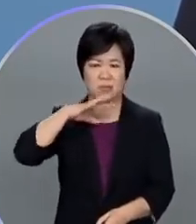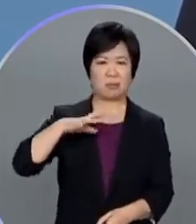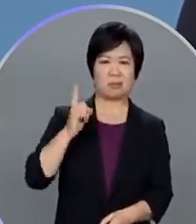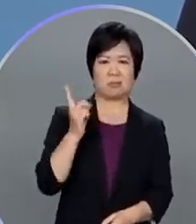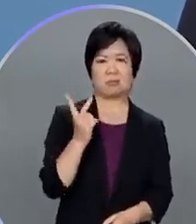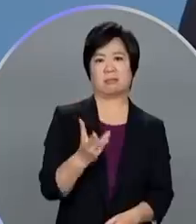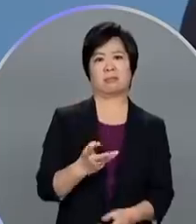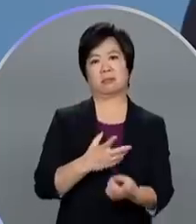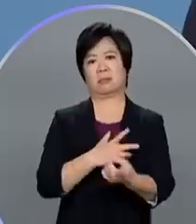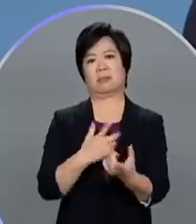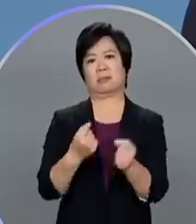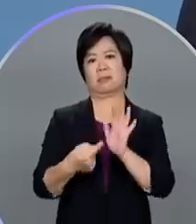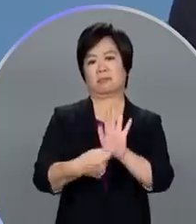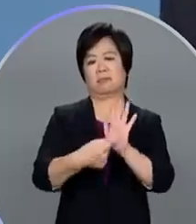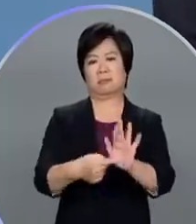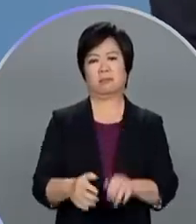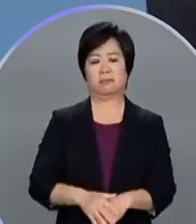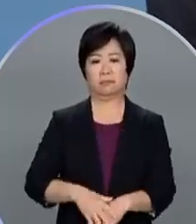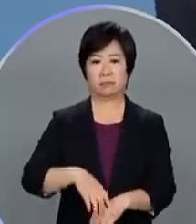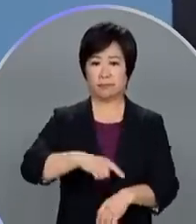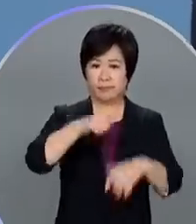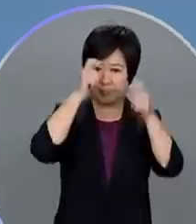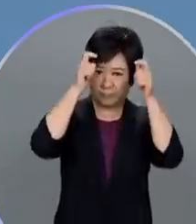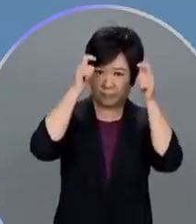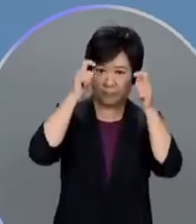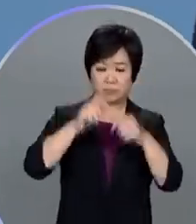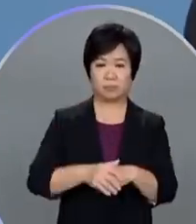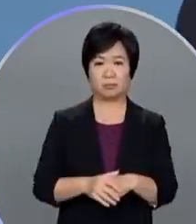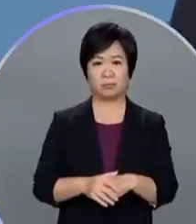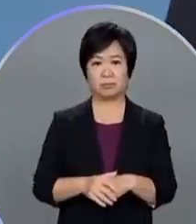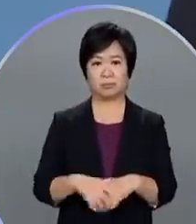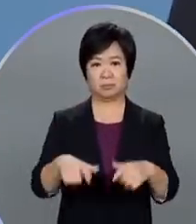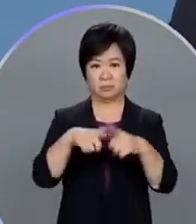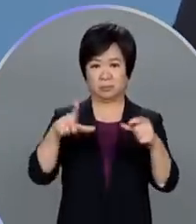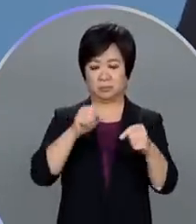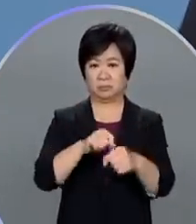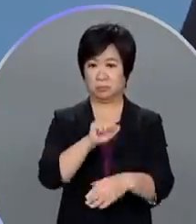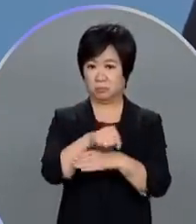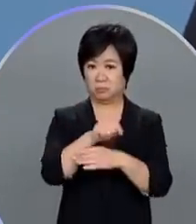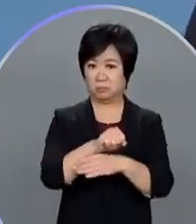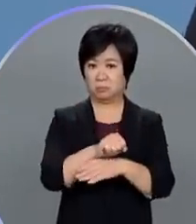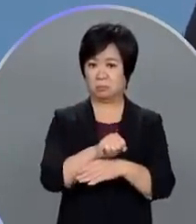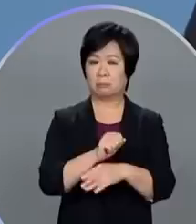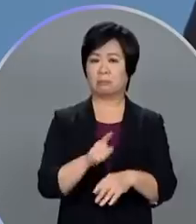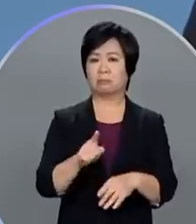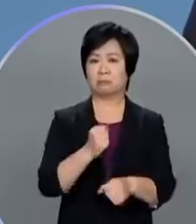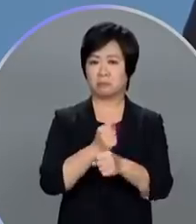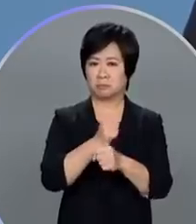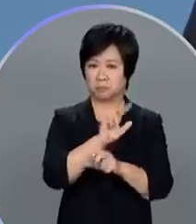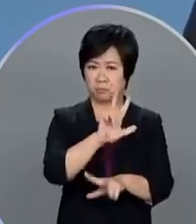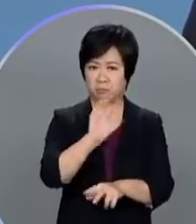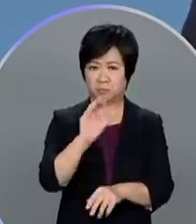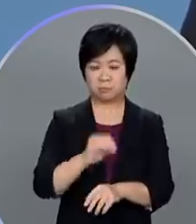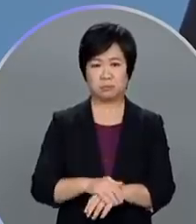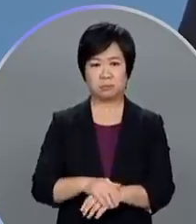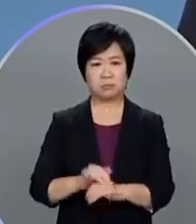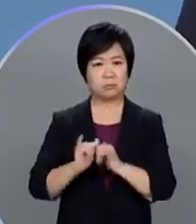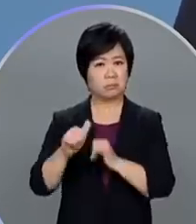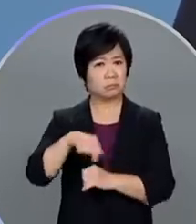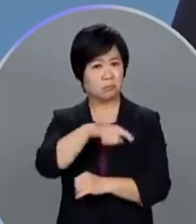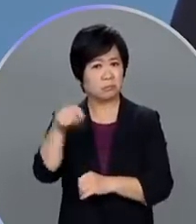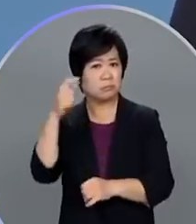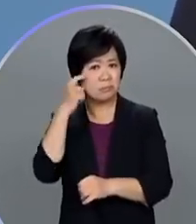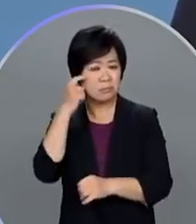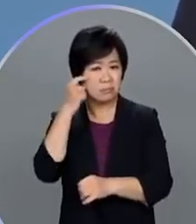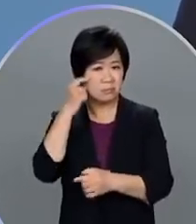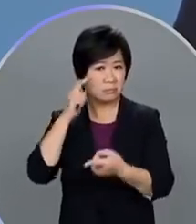再独裁。你到了高雄开了选举的支票，你兑现了吗？你对得起高雄乡亲吗？对